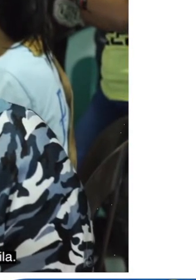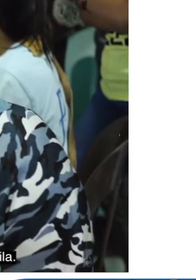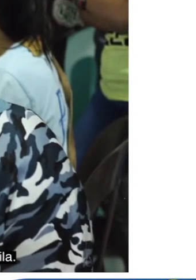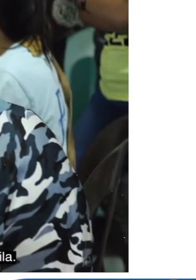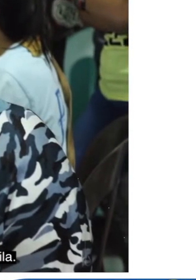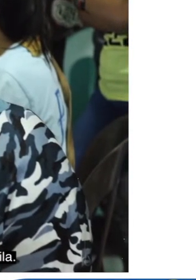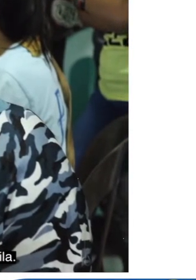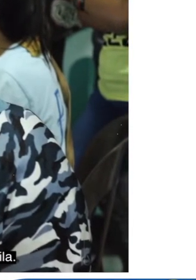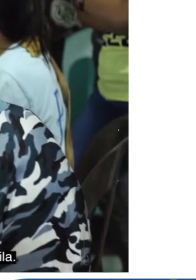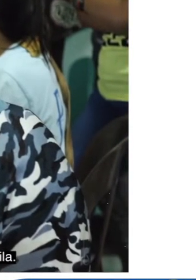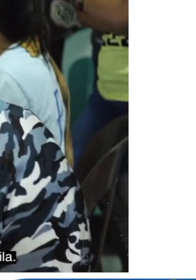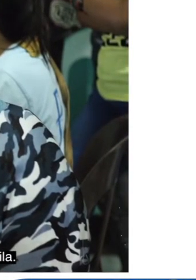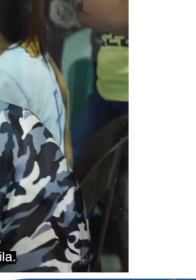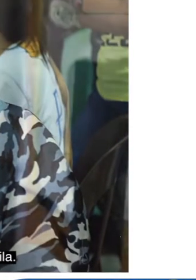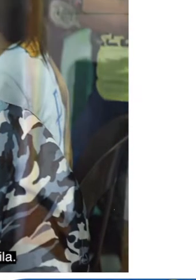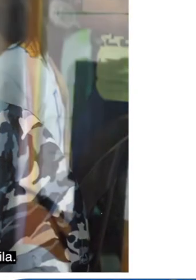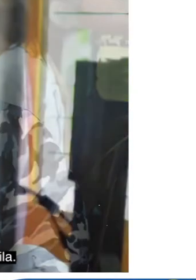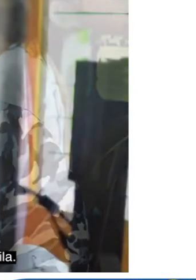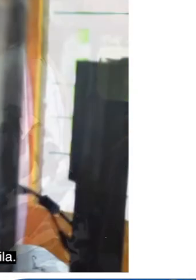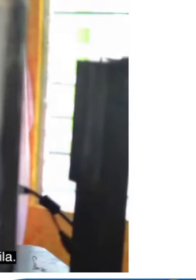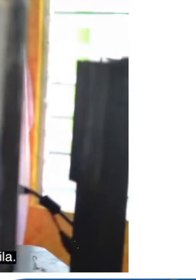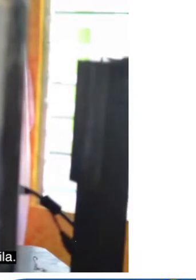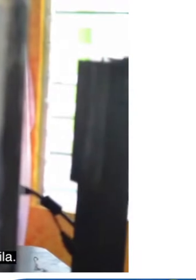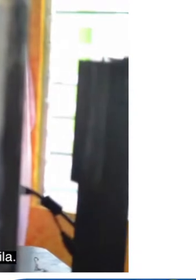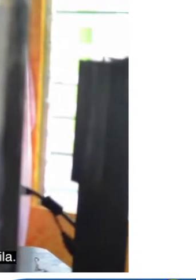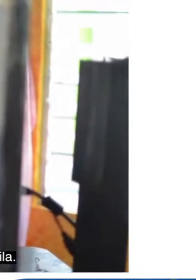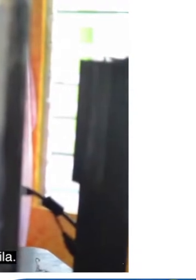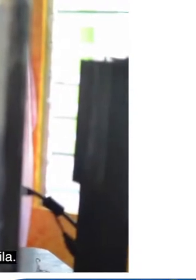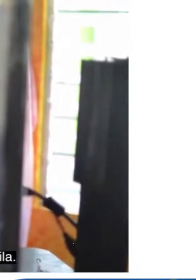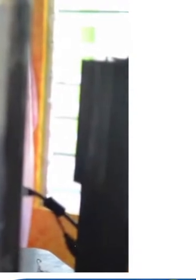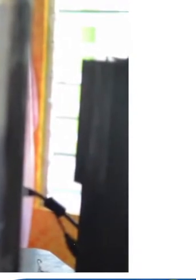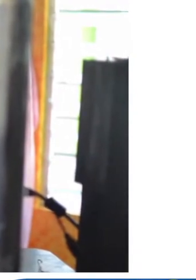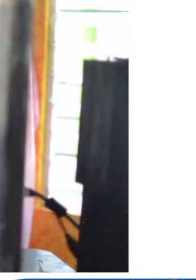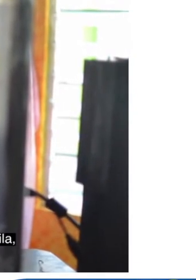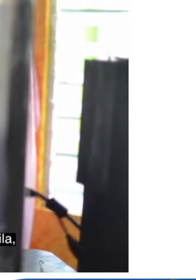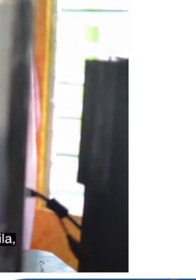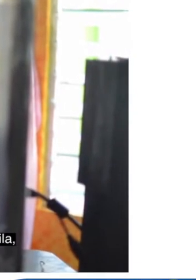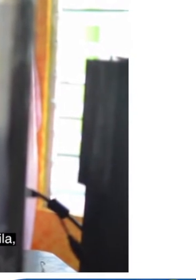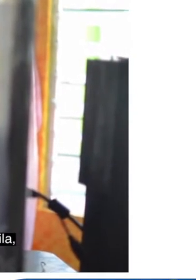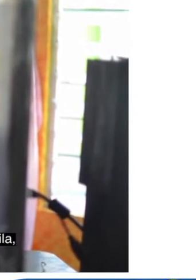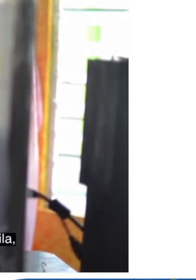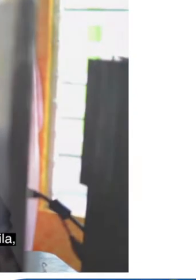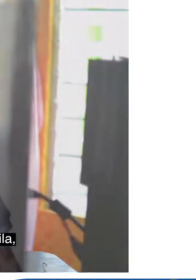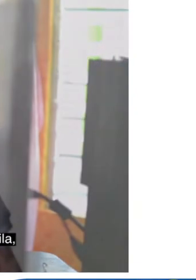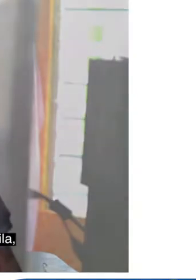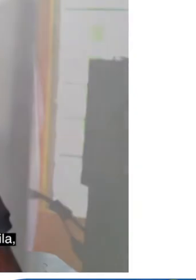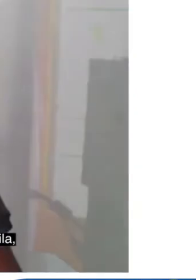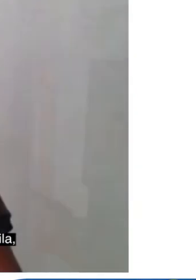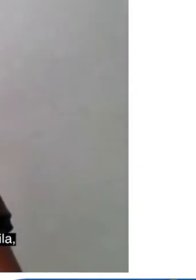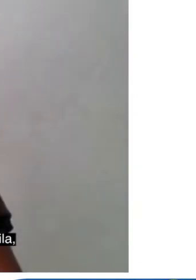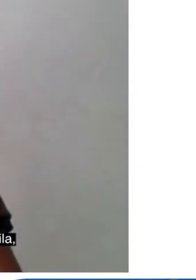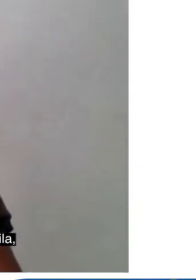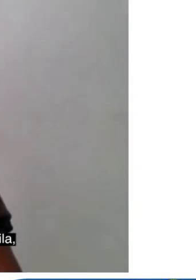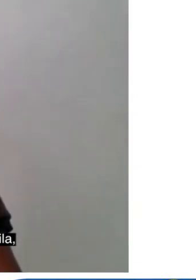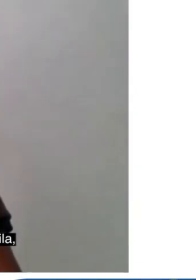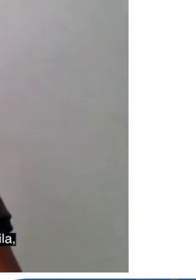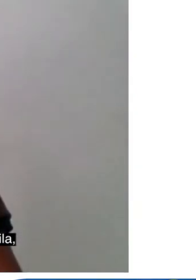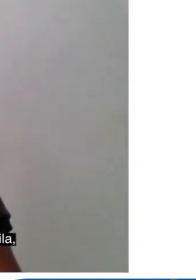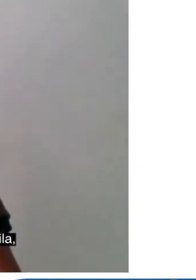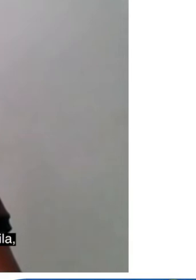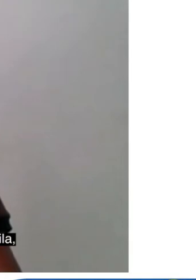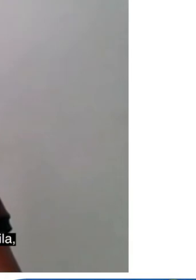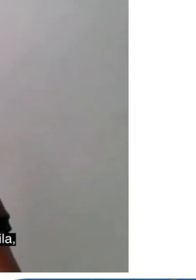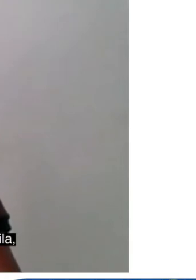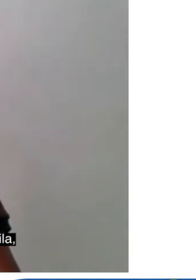mapupuntahan na alam nilang puro science-related yung masasearch nila. Hindi na sila